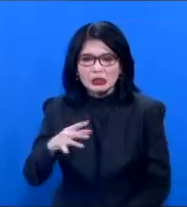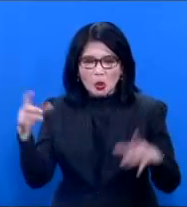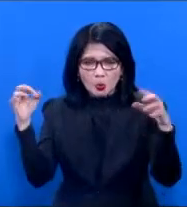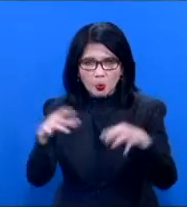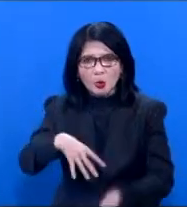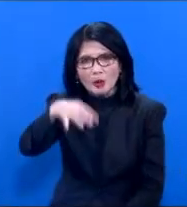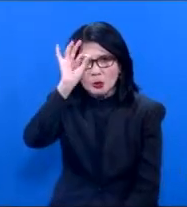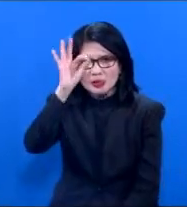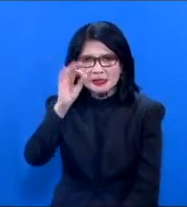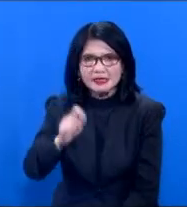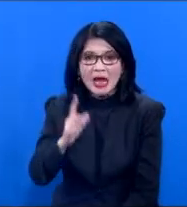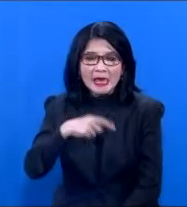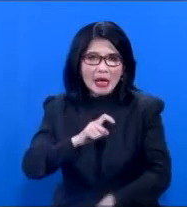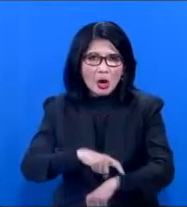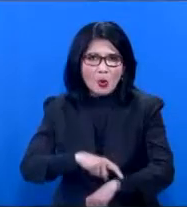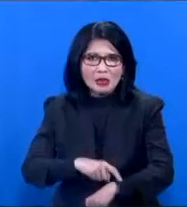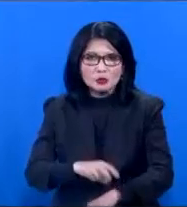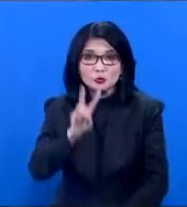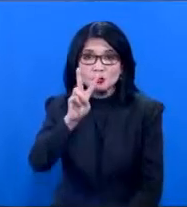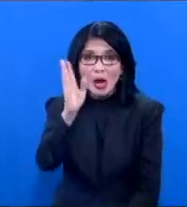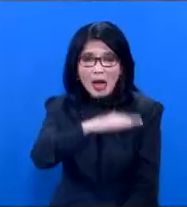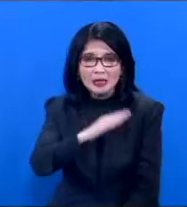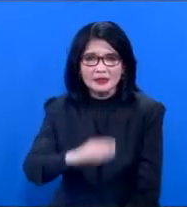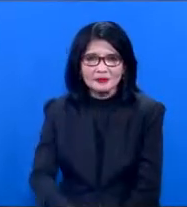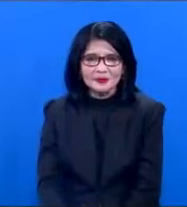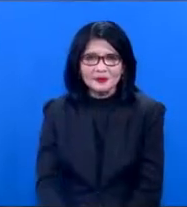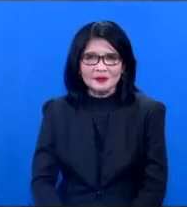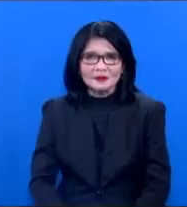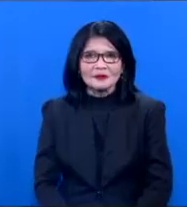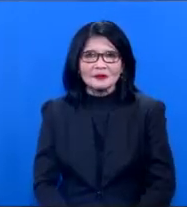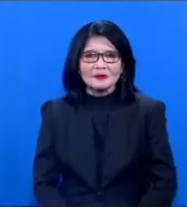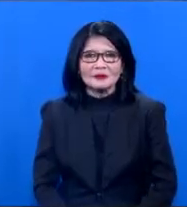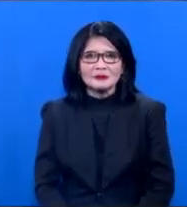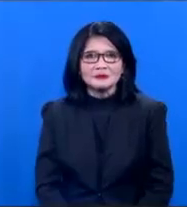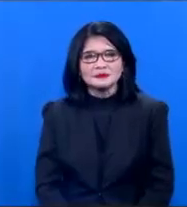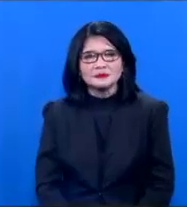kepolisian membagi proses vaksinasi dalam 2 hari. Tim Liputan CNN Indonesia.